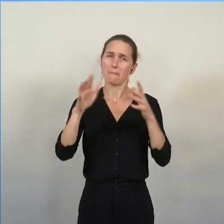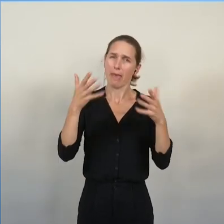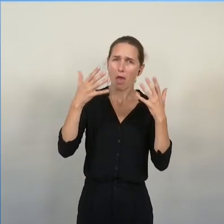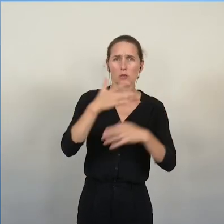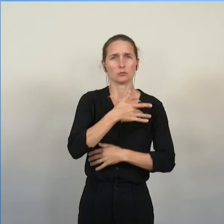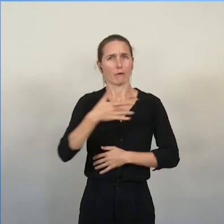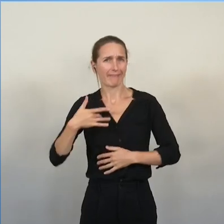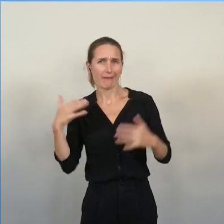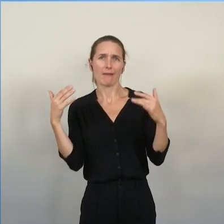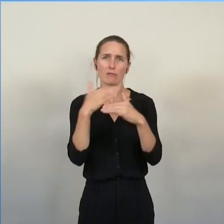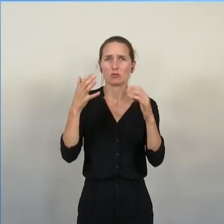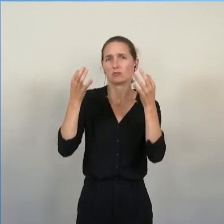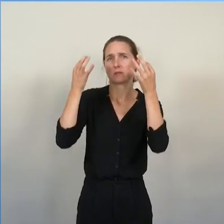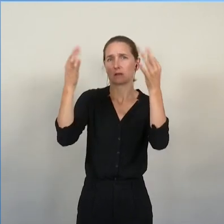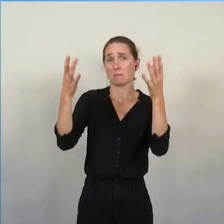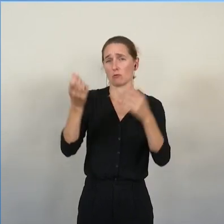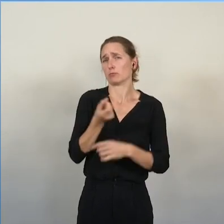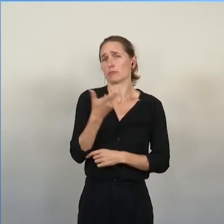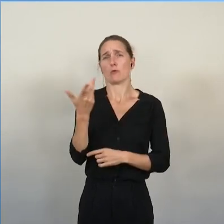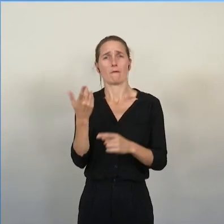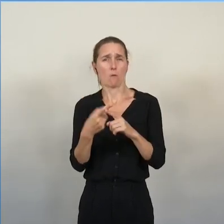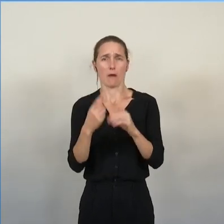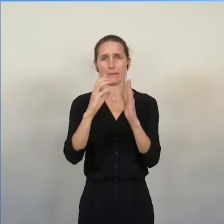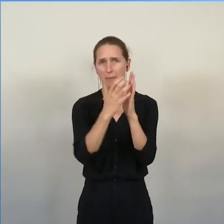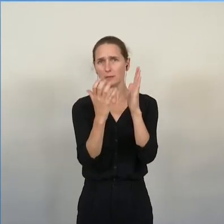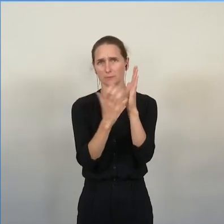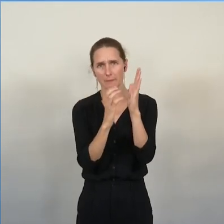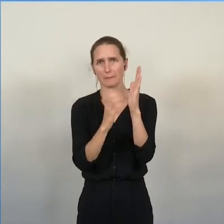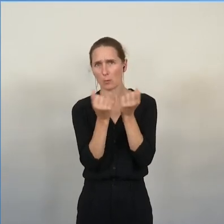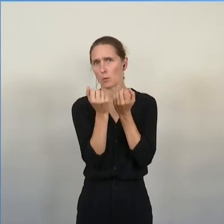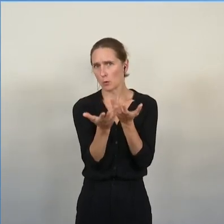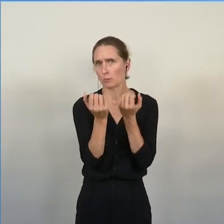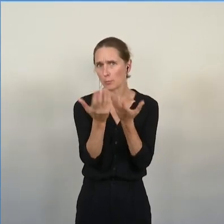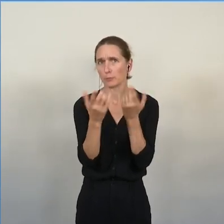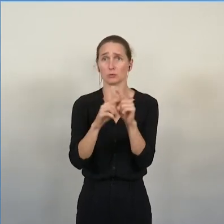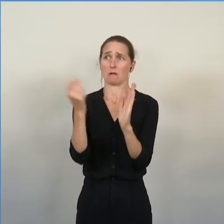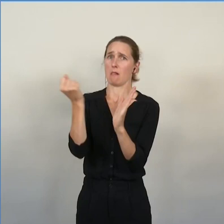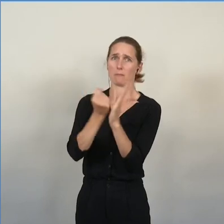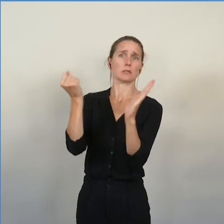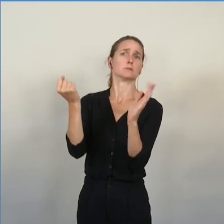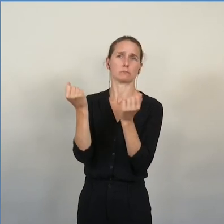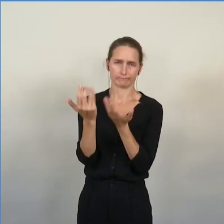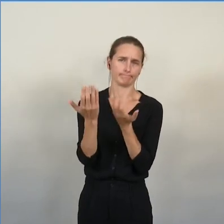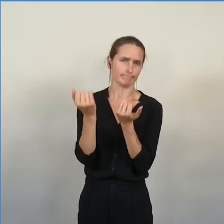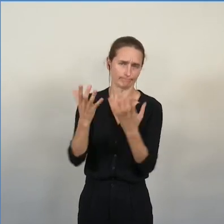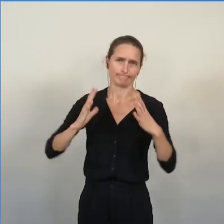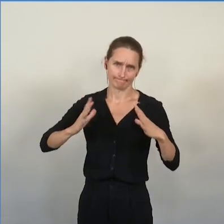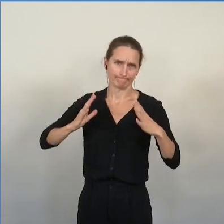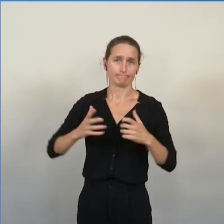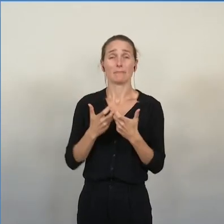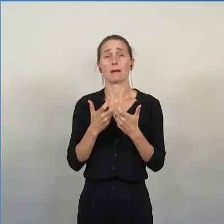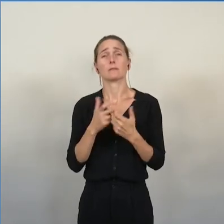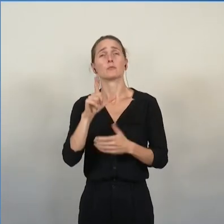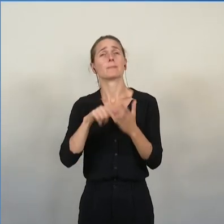affirmé par plusieurs délibérations et la bellisation je pourrais citer notamment l'engagement en 2015 dans la